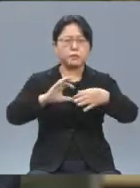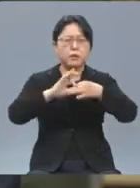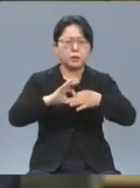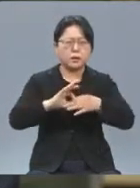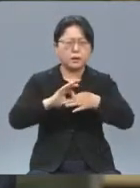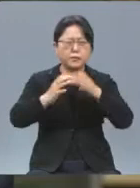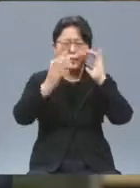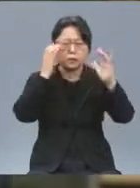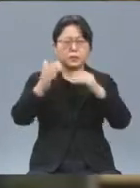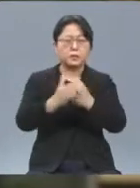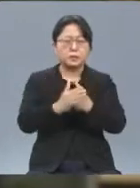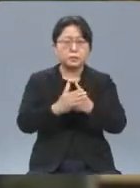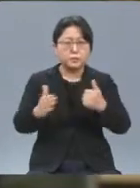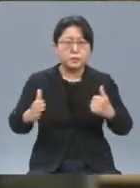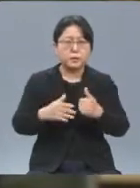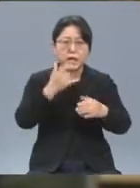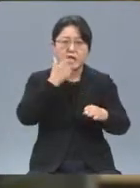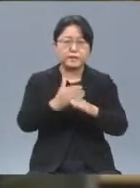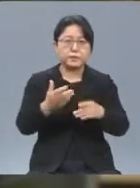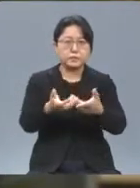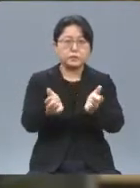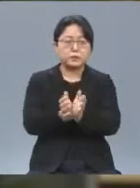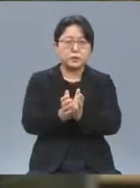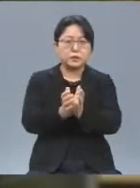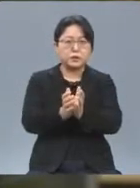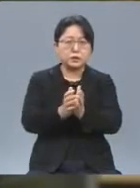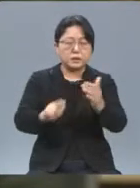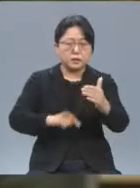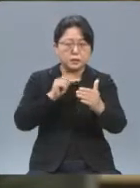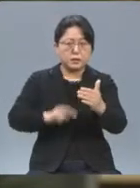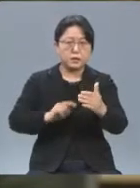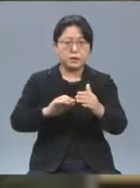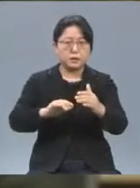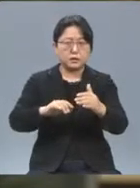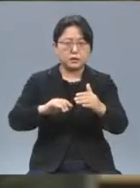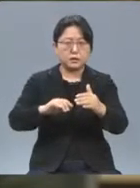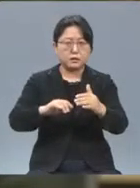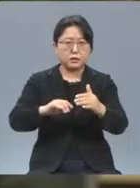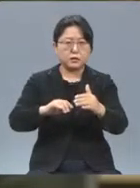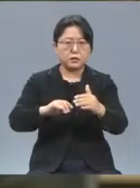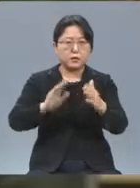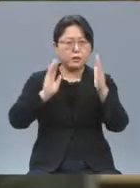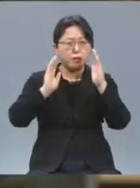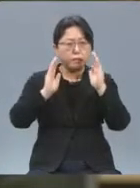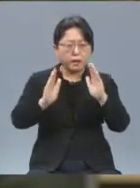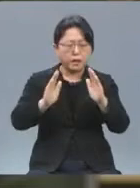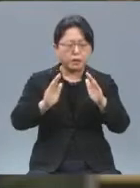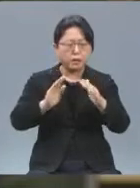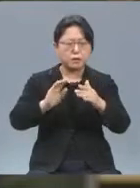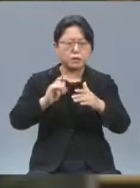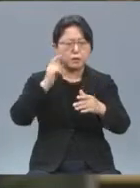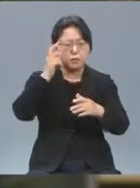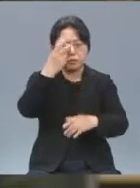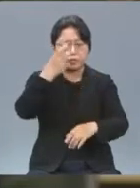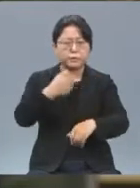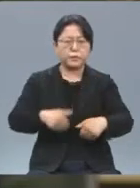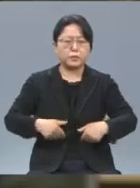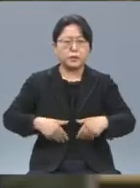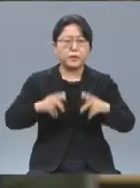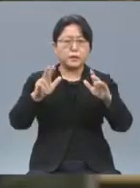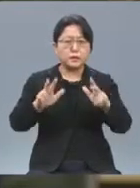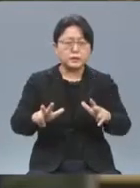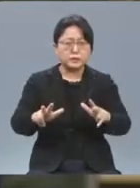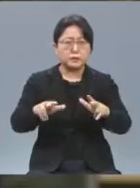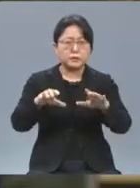얽혀 있는 부분들이 있고요. 또 민주당 내의 당권 향방도 봐야 되고 그래서 지금